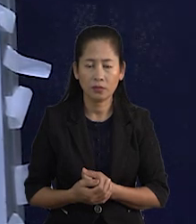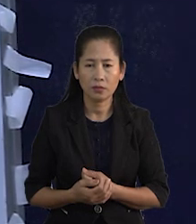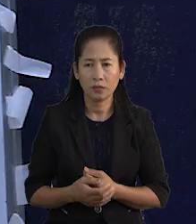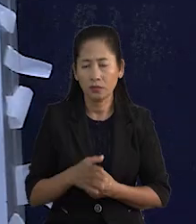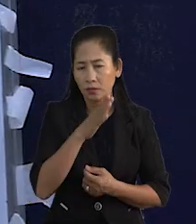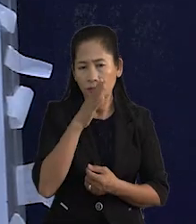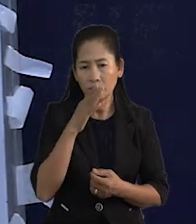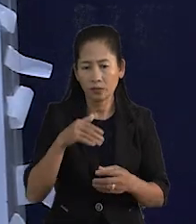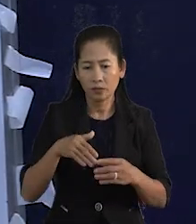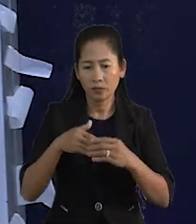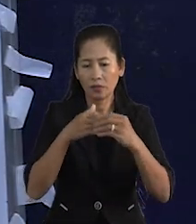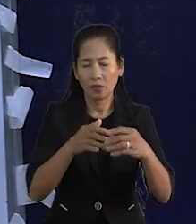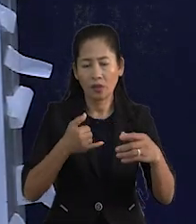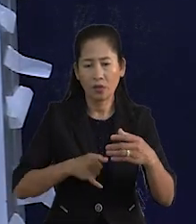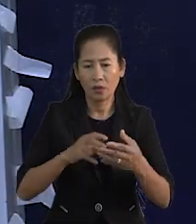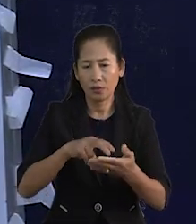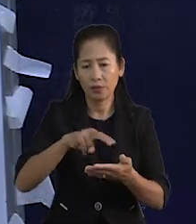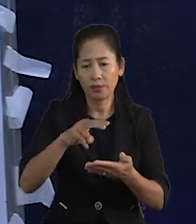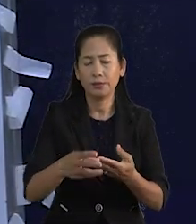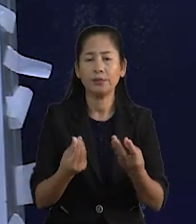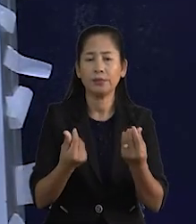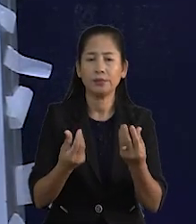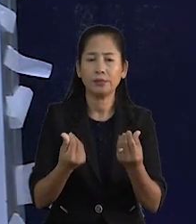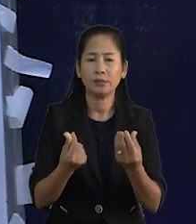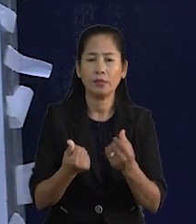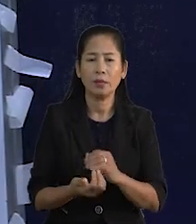មេមន់នាំកូនចុះមកដី